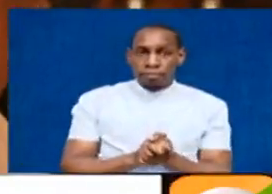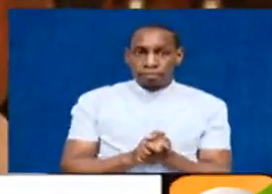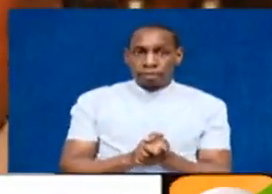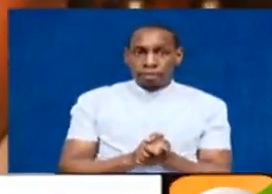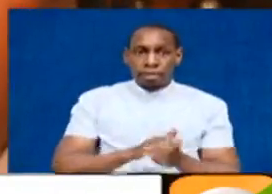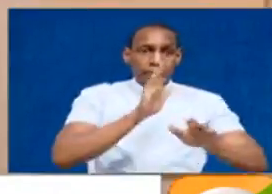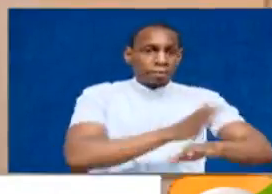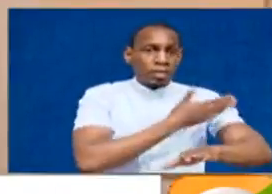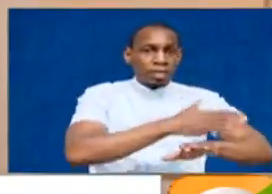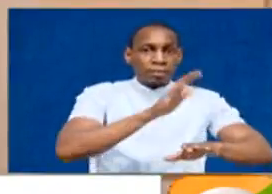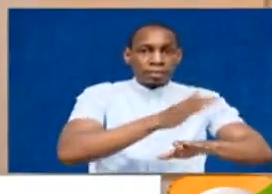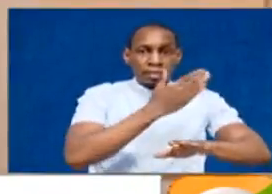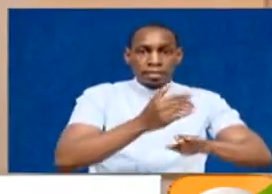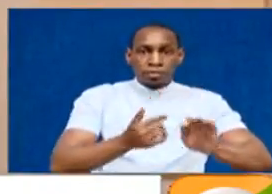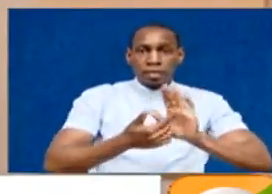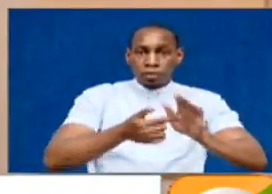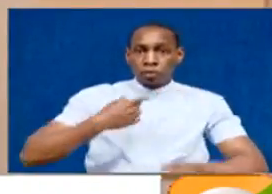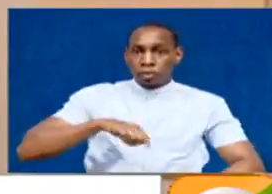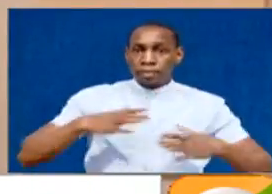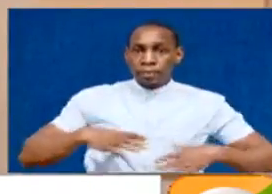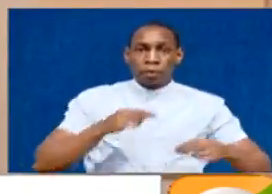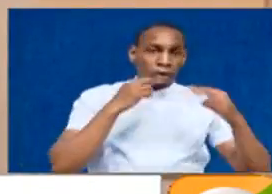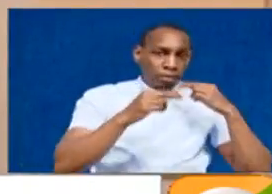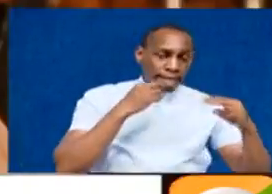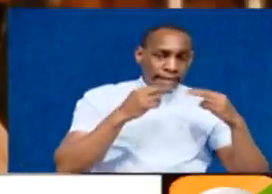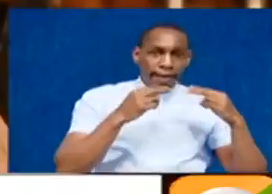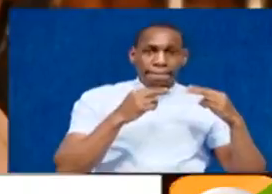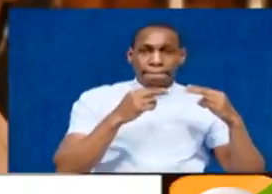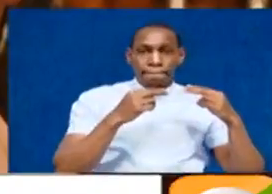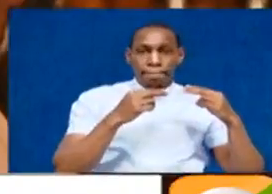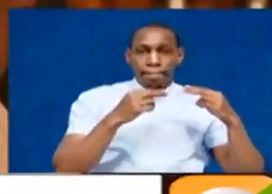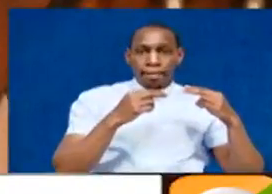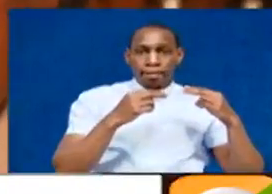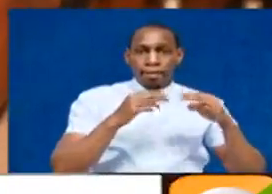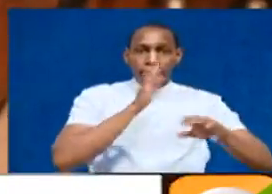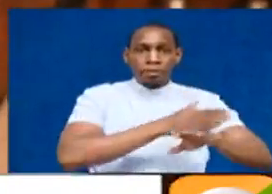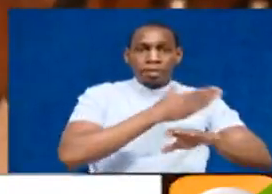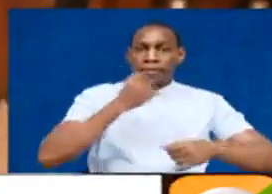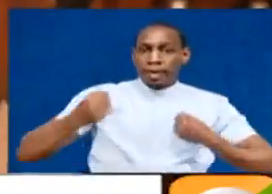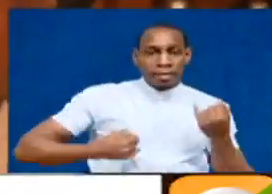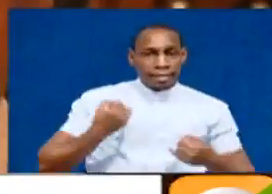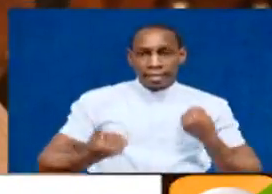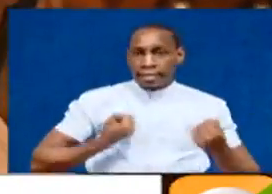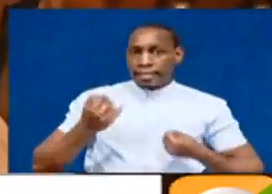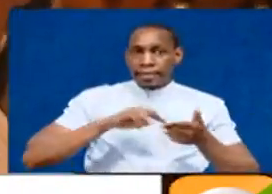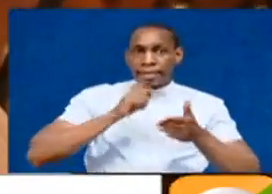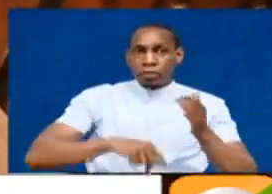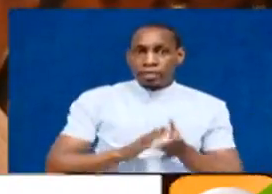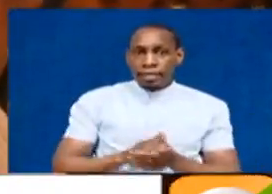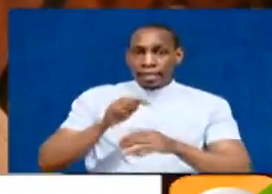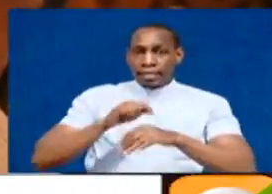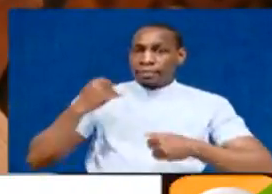Muziki ambao tunacheza sisi watu wa hoteli, mingi muziki ni ya kuigiza. Kwa hiyo